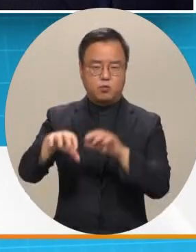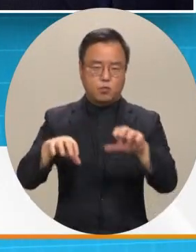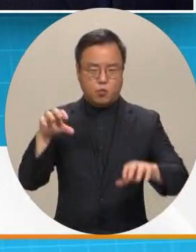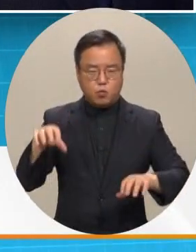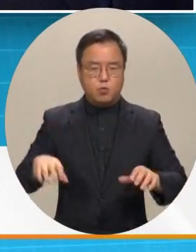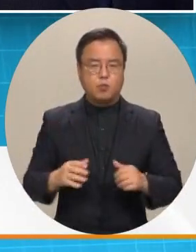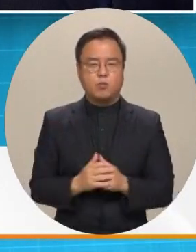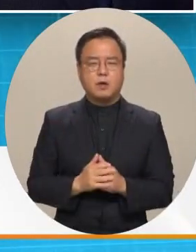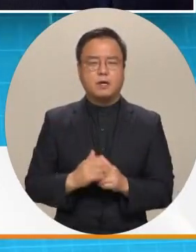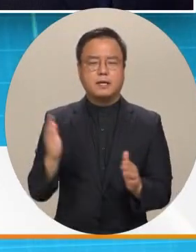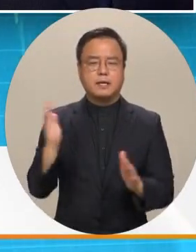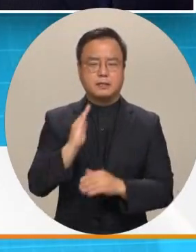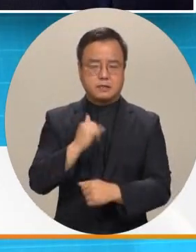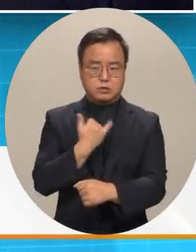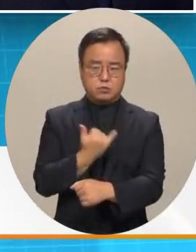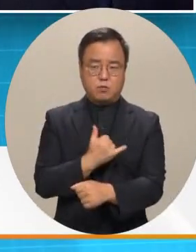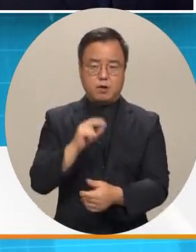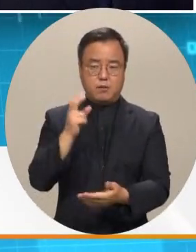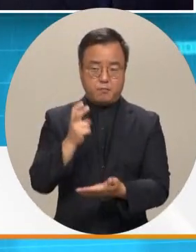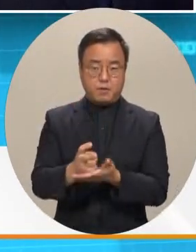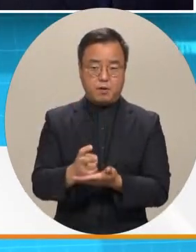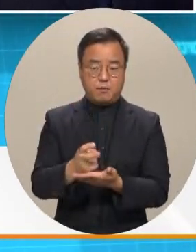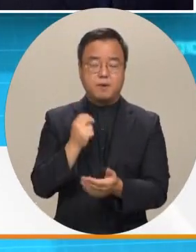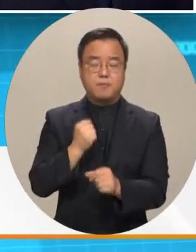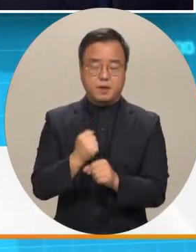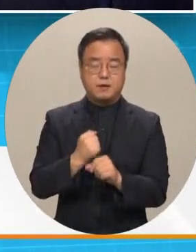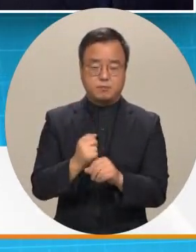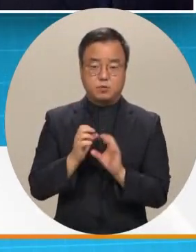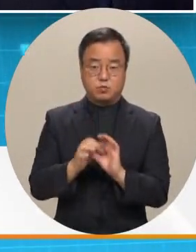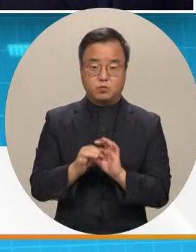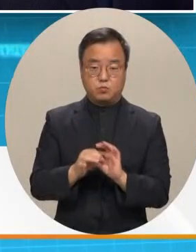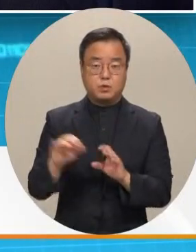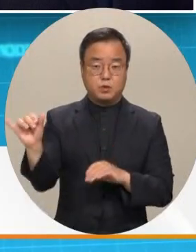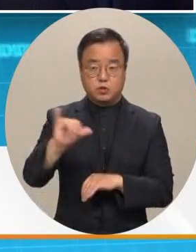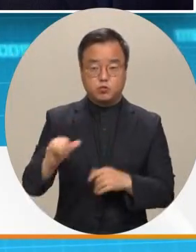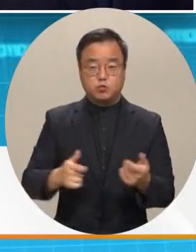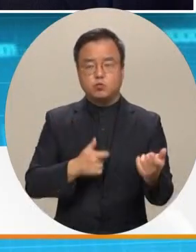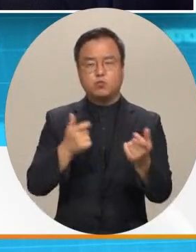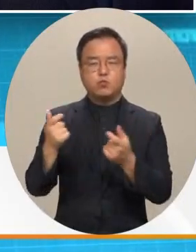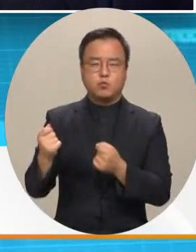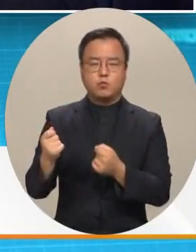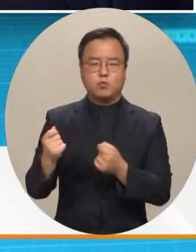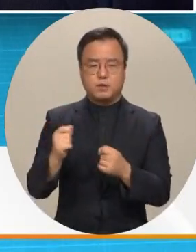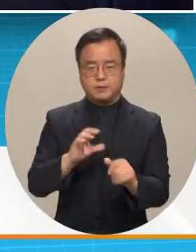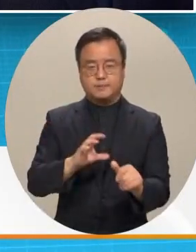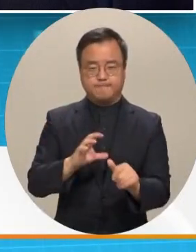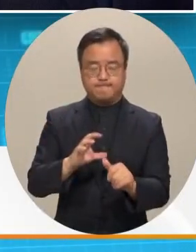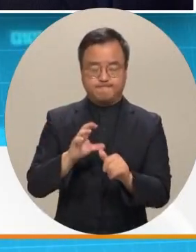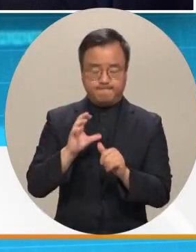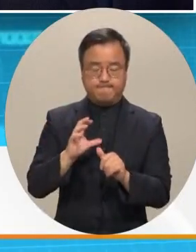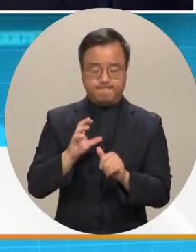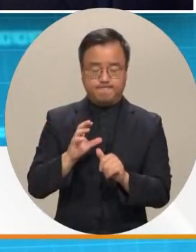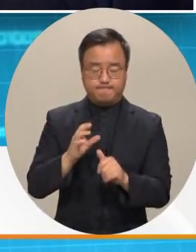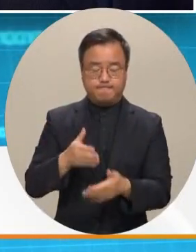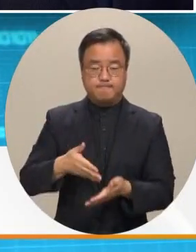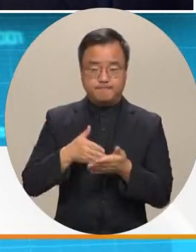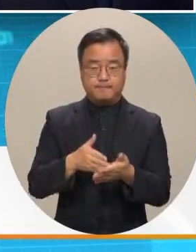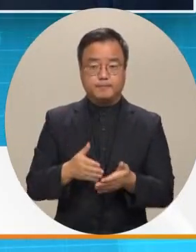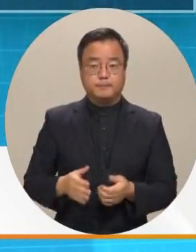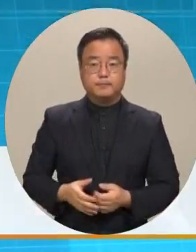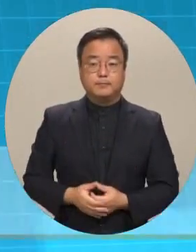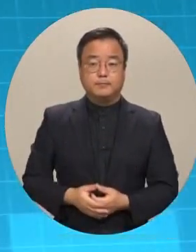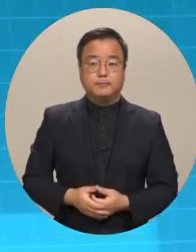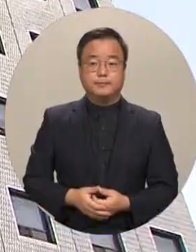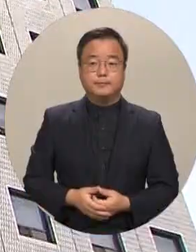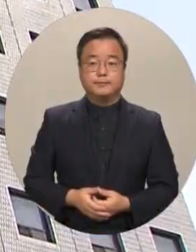그래서 학생이 인권 법을 통해서 전국의 공통으로 어 이것을 적용하기 위해서 학생 인권 법을